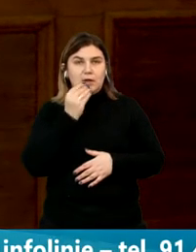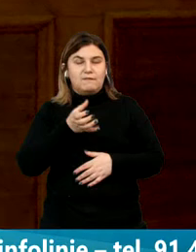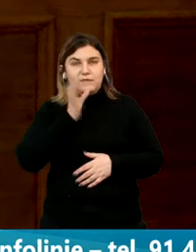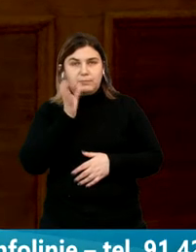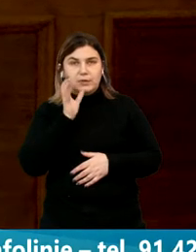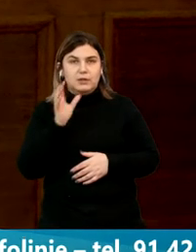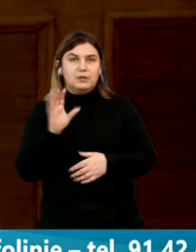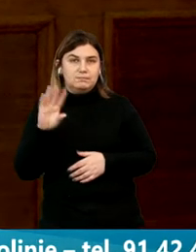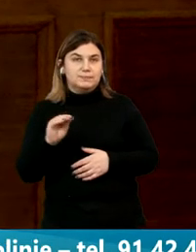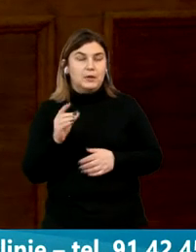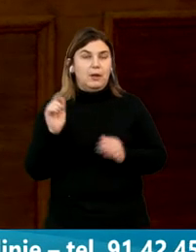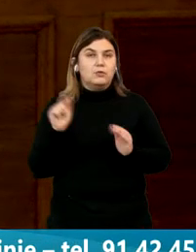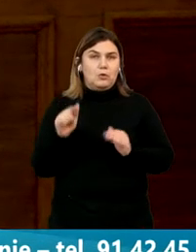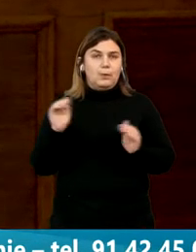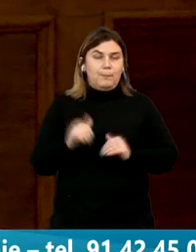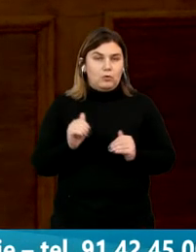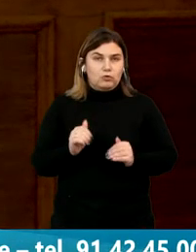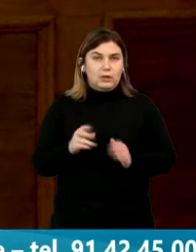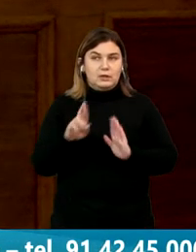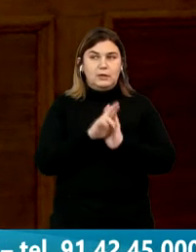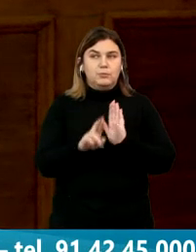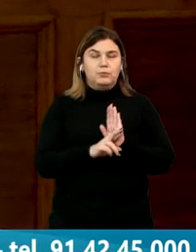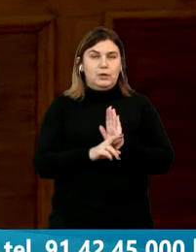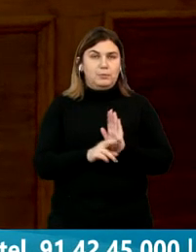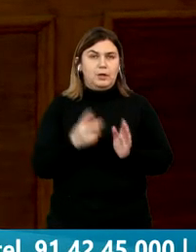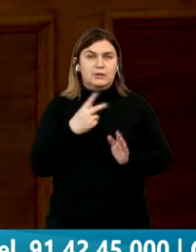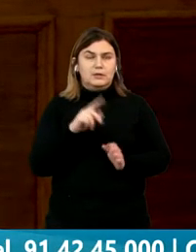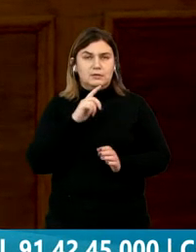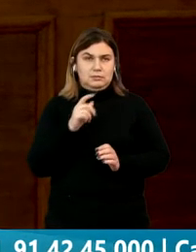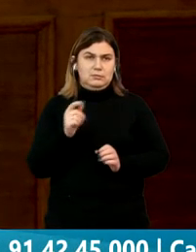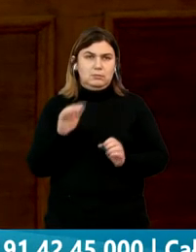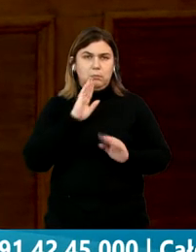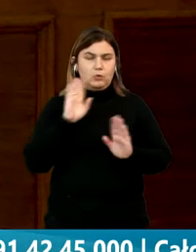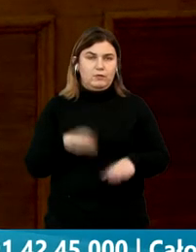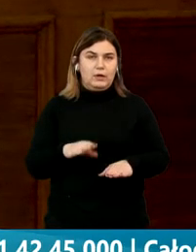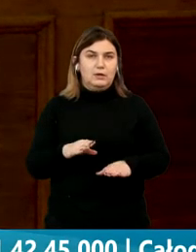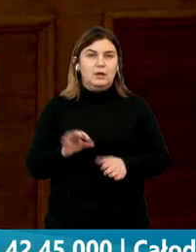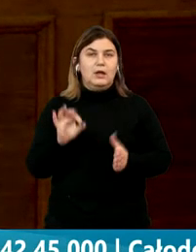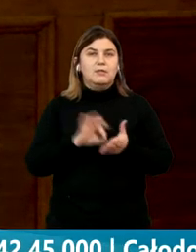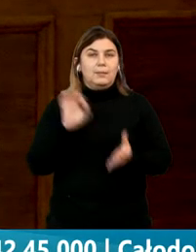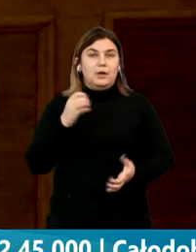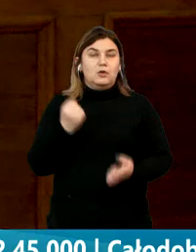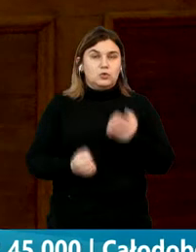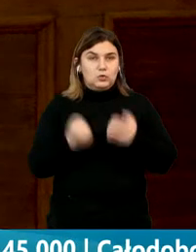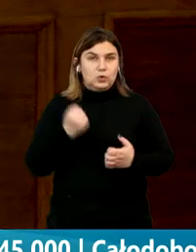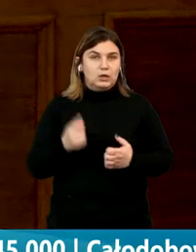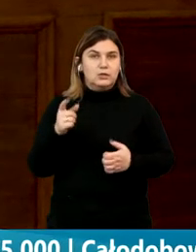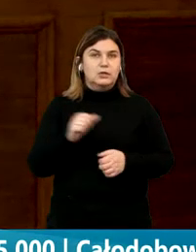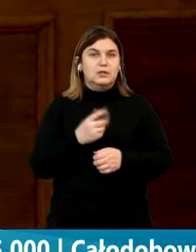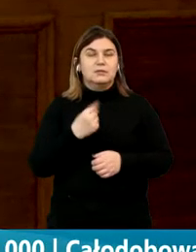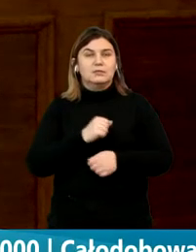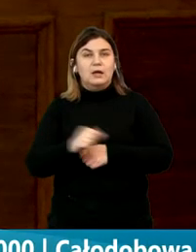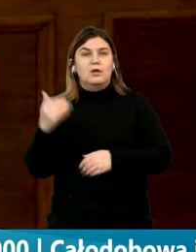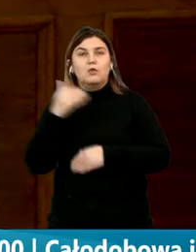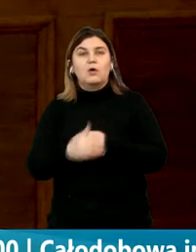to jest możliwe i tego przepisy nie zabraniają, więc na pewno jest to trudniejsze, nie jest to do końca